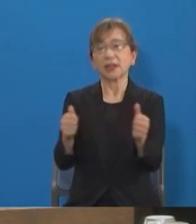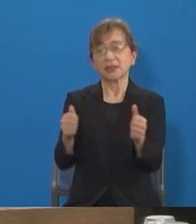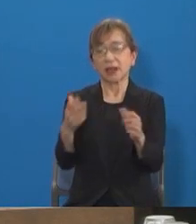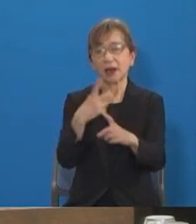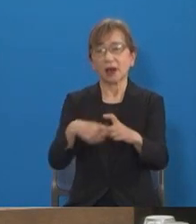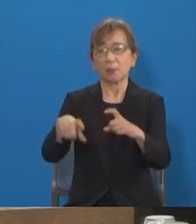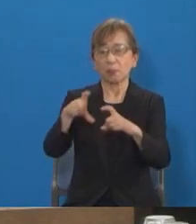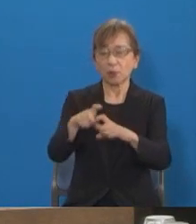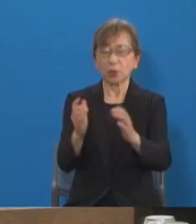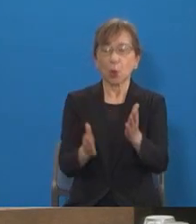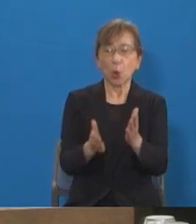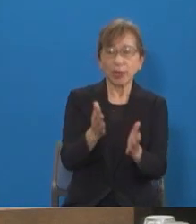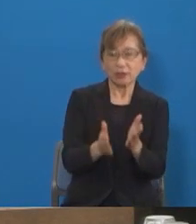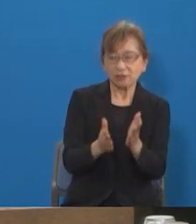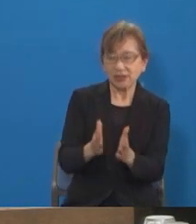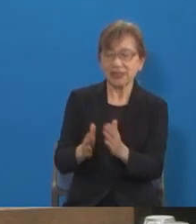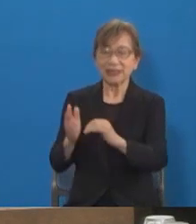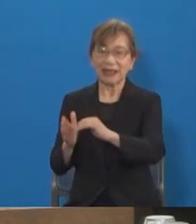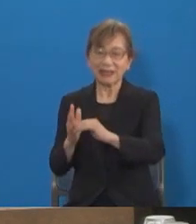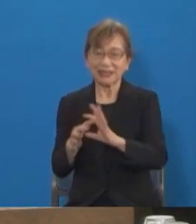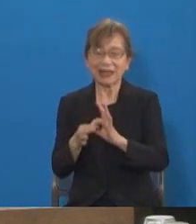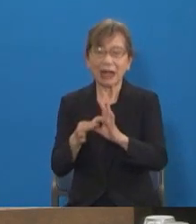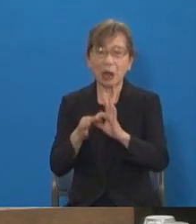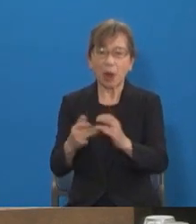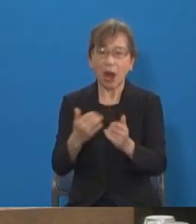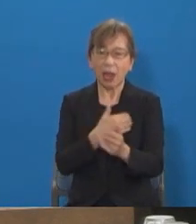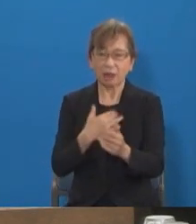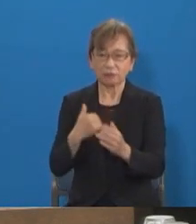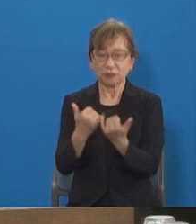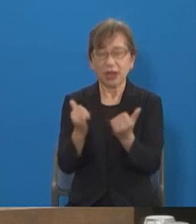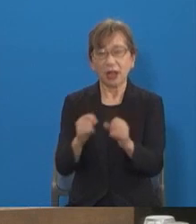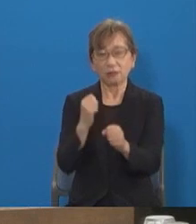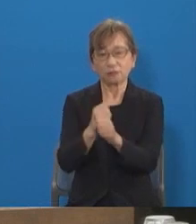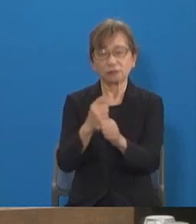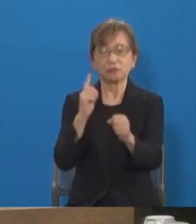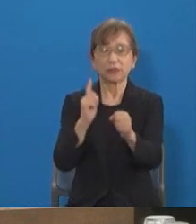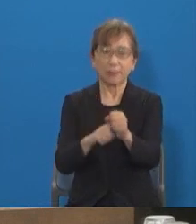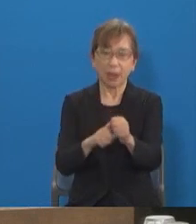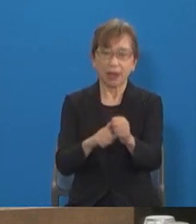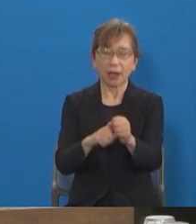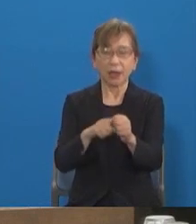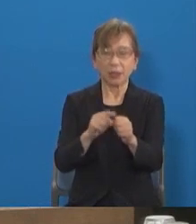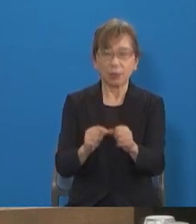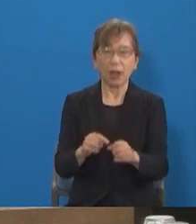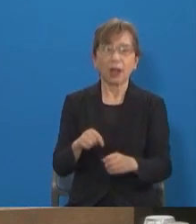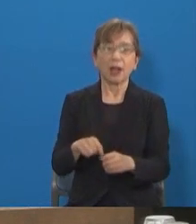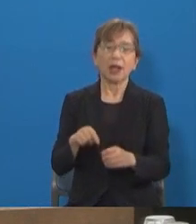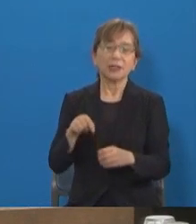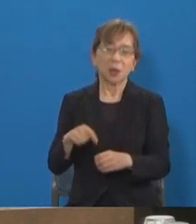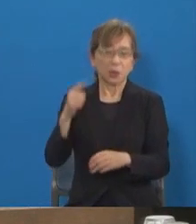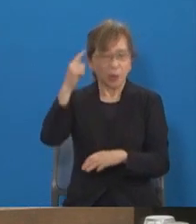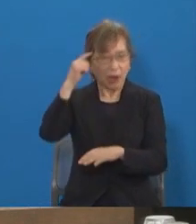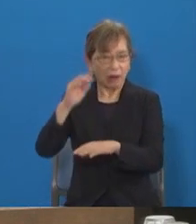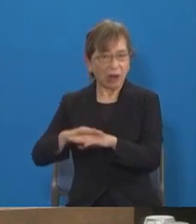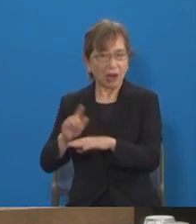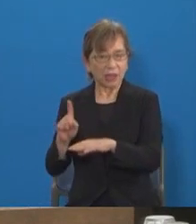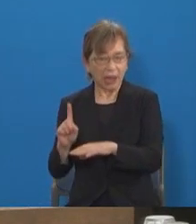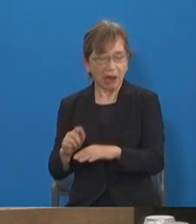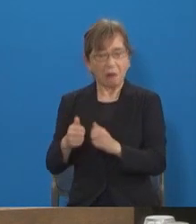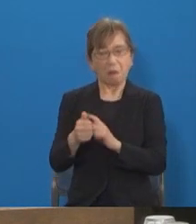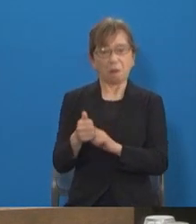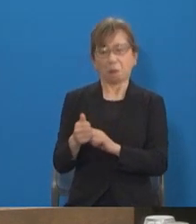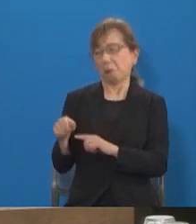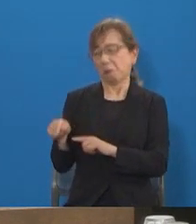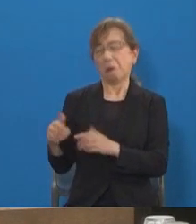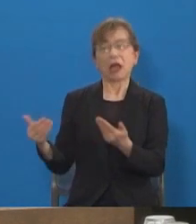もっと育児家事に関わることのできる社会を作るためには、依然として根強くあると言われる男は